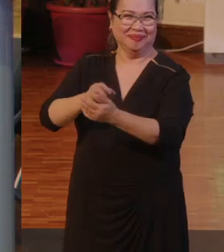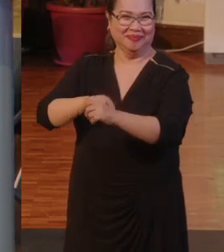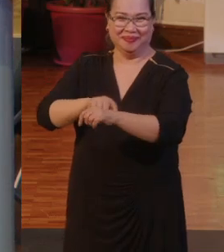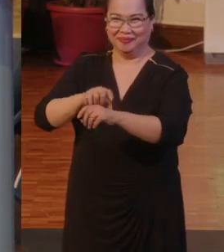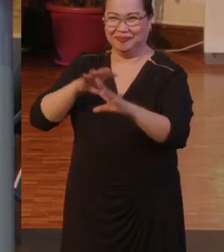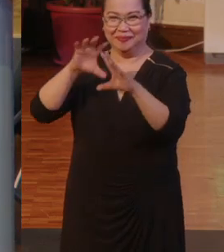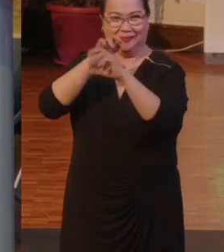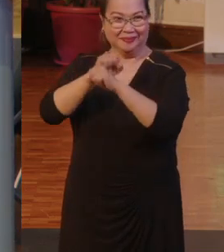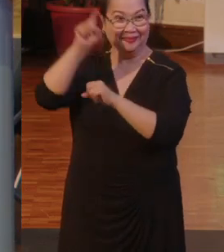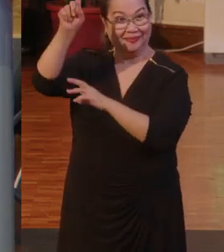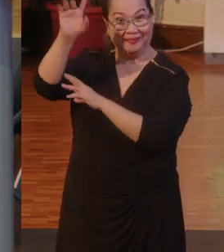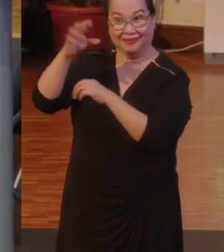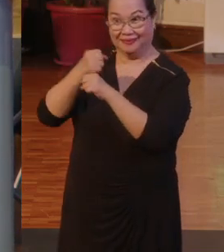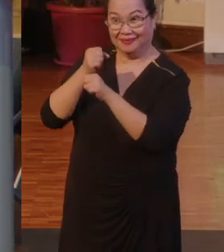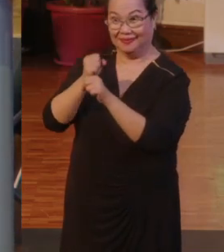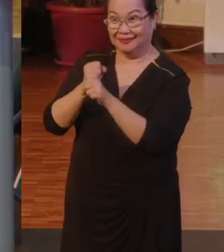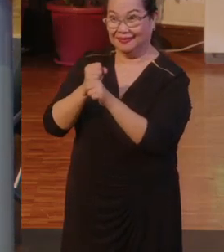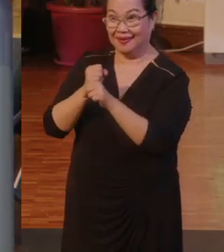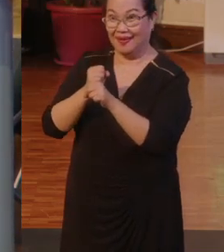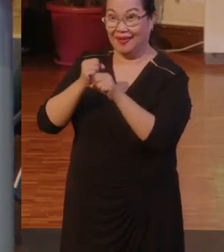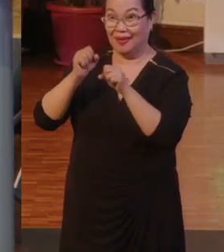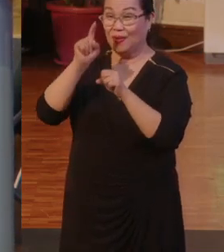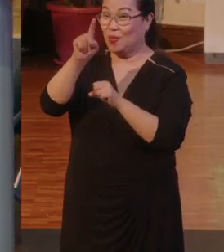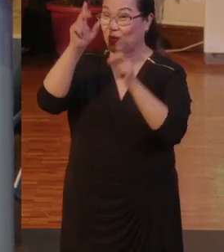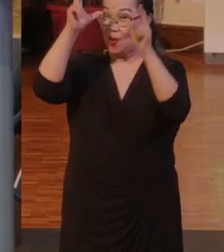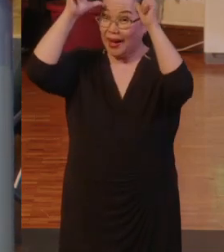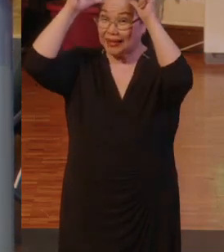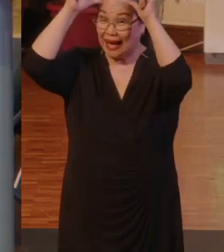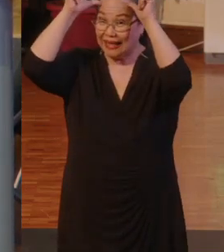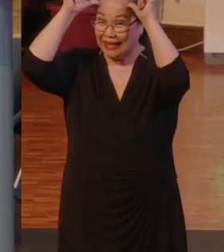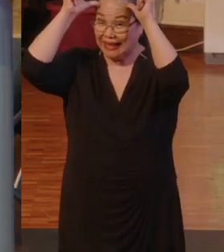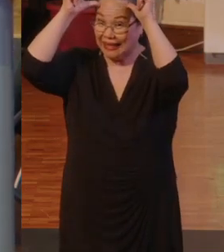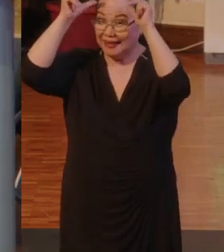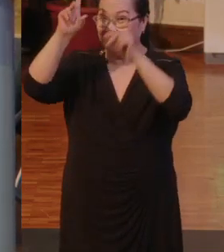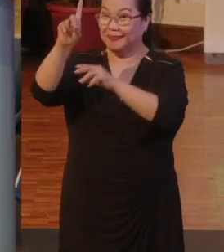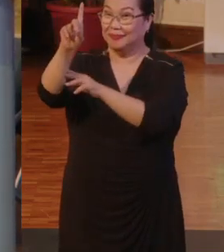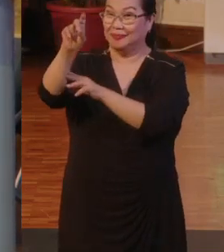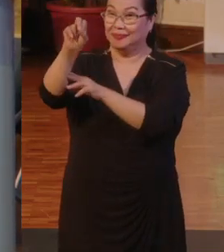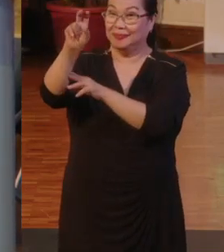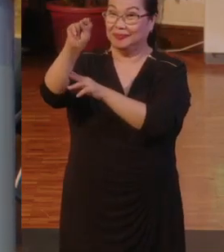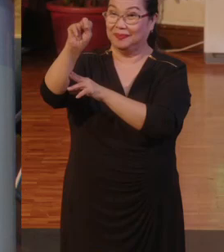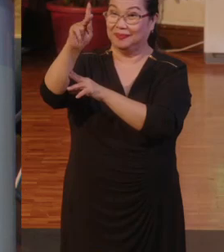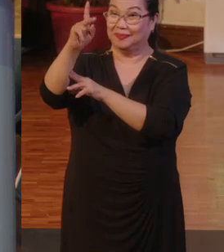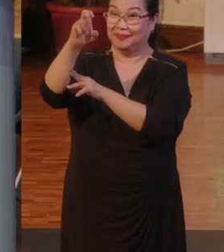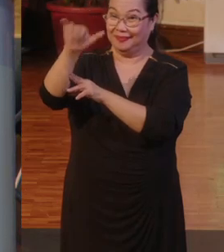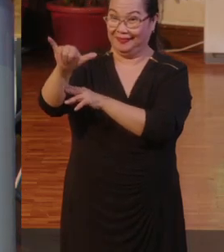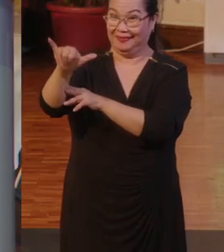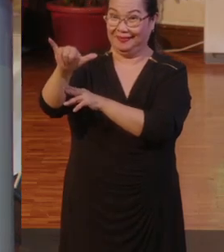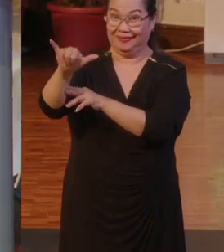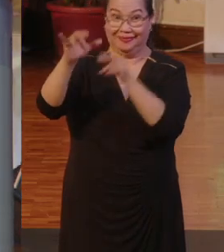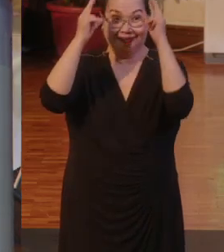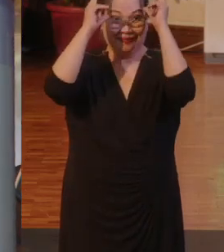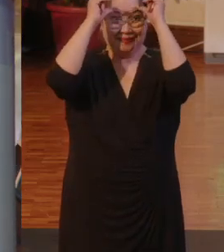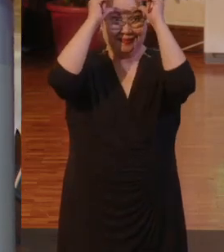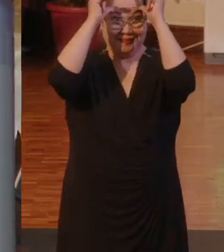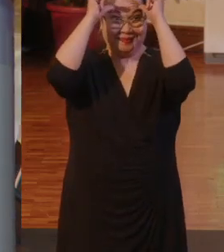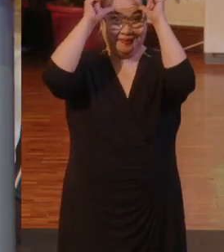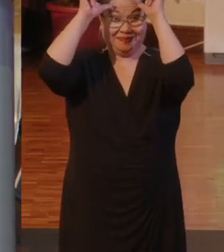Dito, ginawa ng Panginoon na mangusap ang isang asno. Yung donkey,